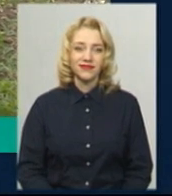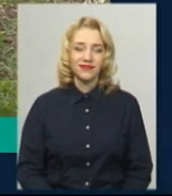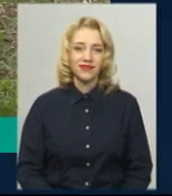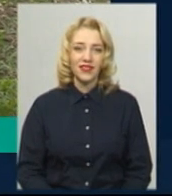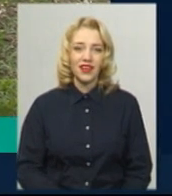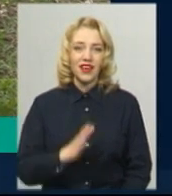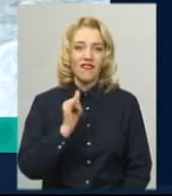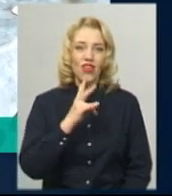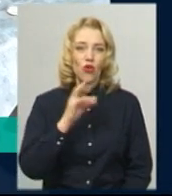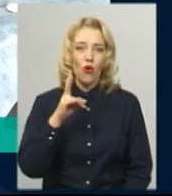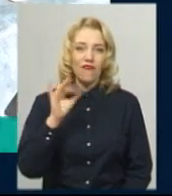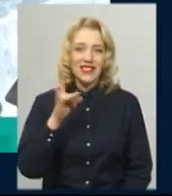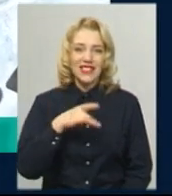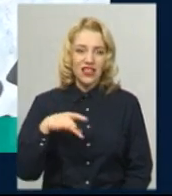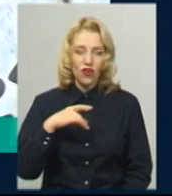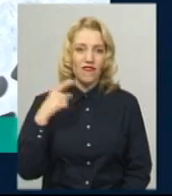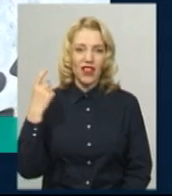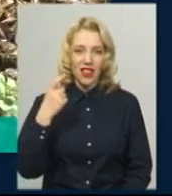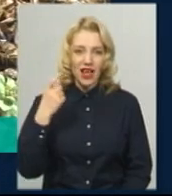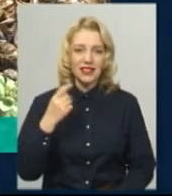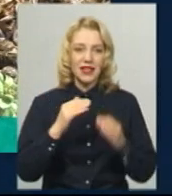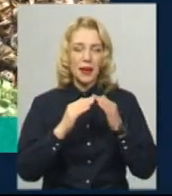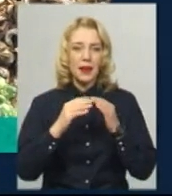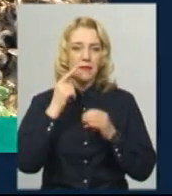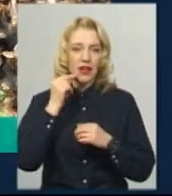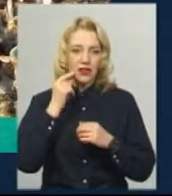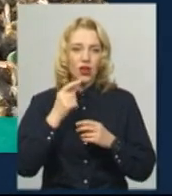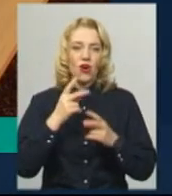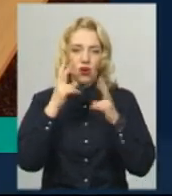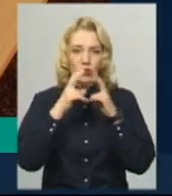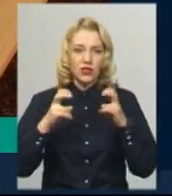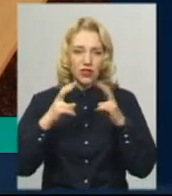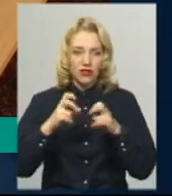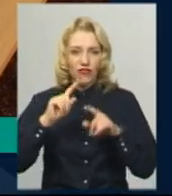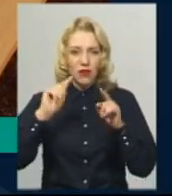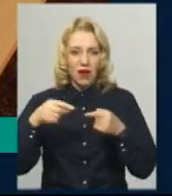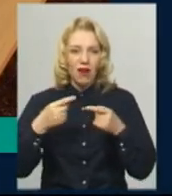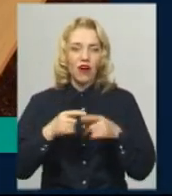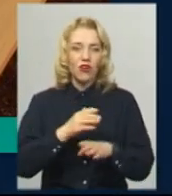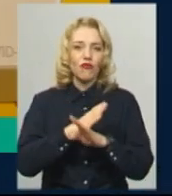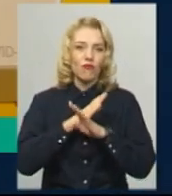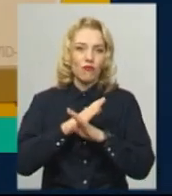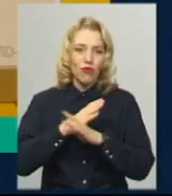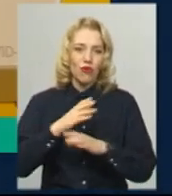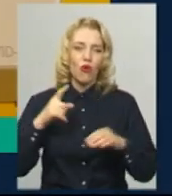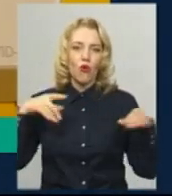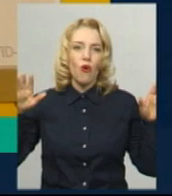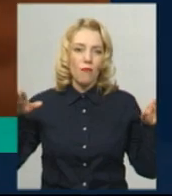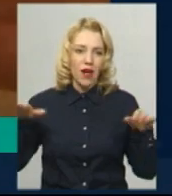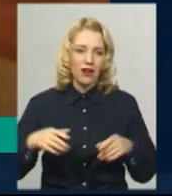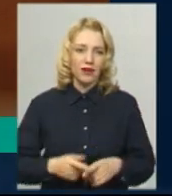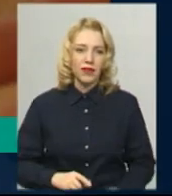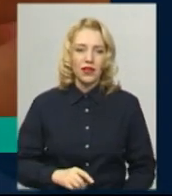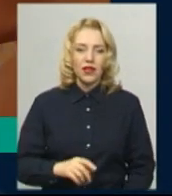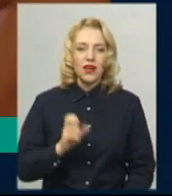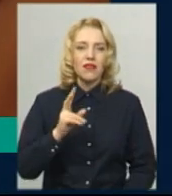У Віньковецькому районі власники пасік вимагають розслідування мору комах. За якої умови можна купити експрес-тест на